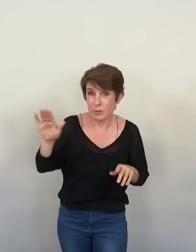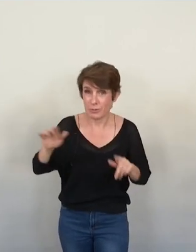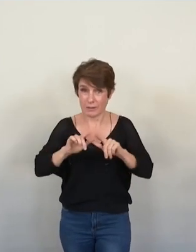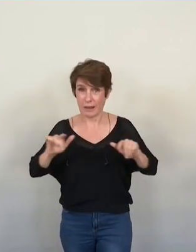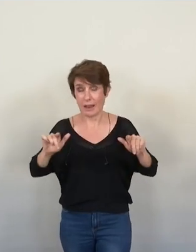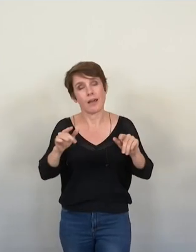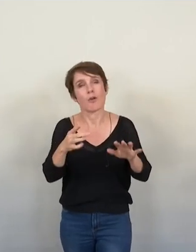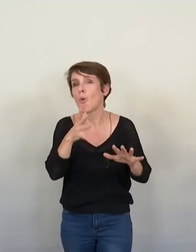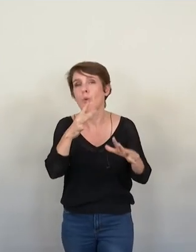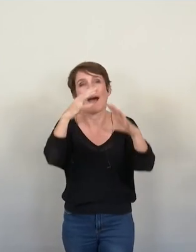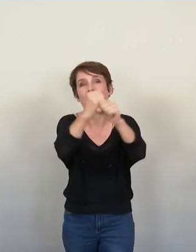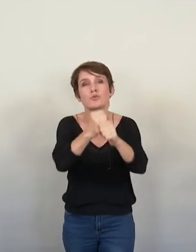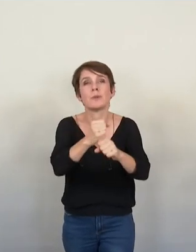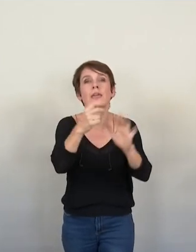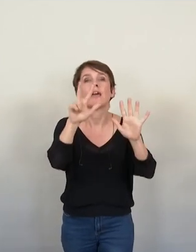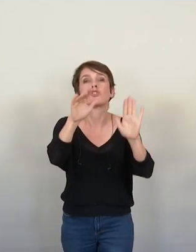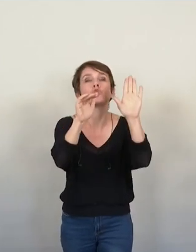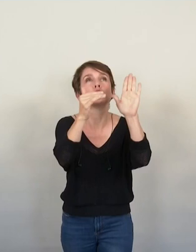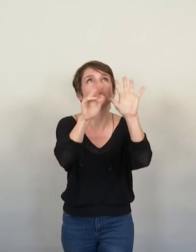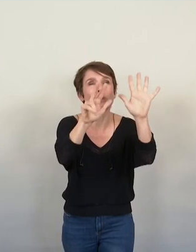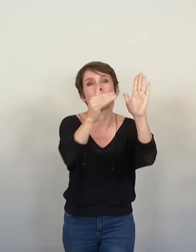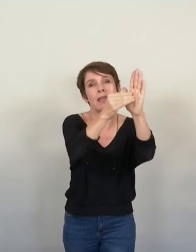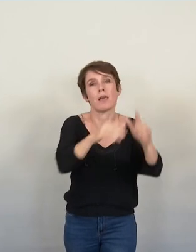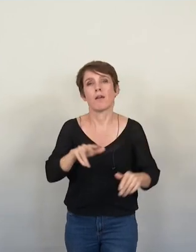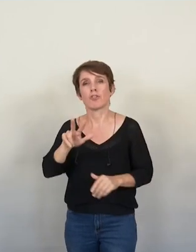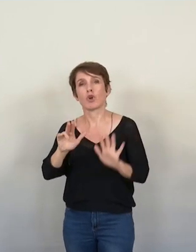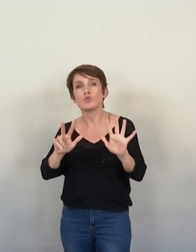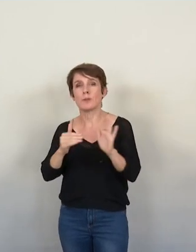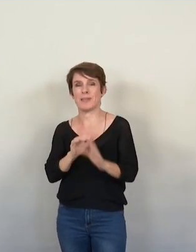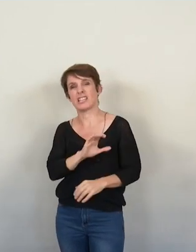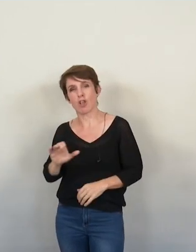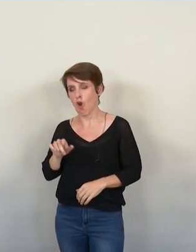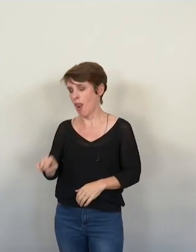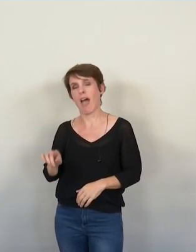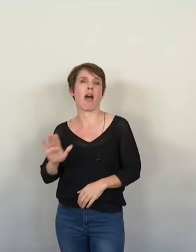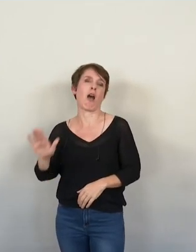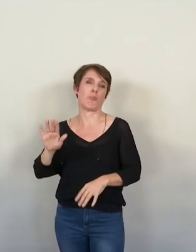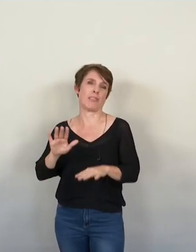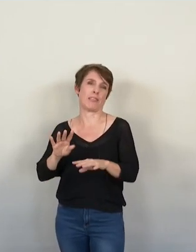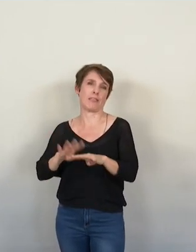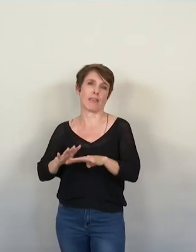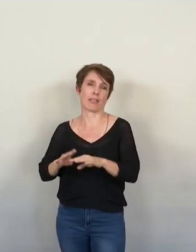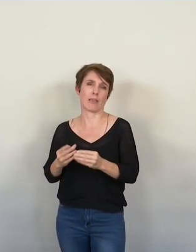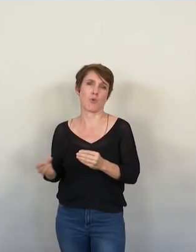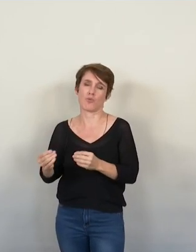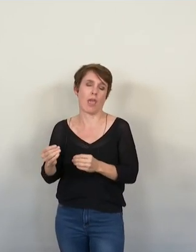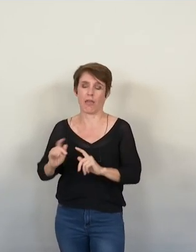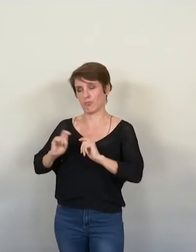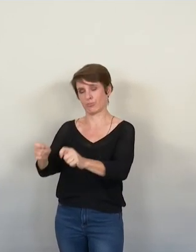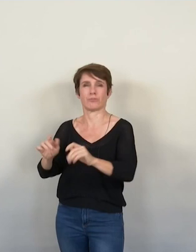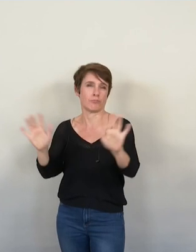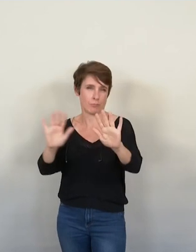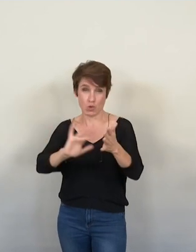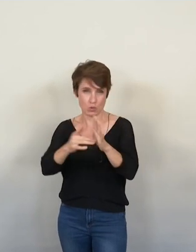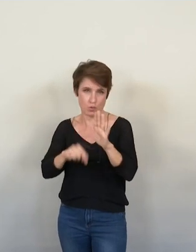résumer euh euh ce 38100 au quartier populaire qui pour une partie